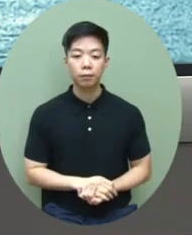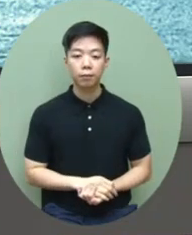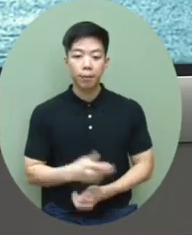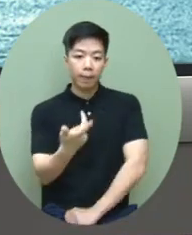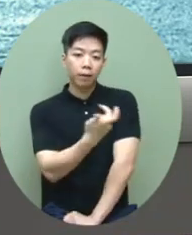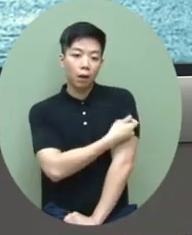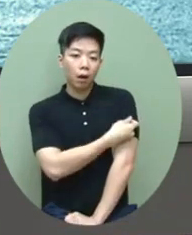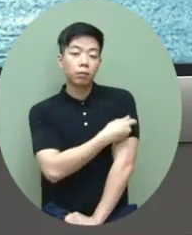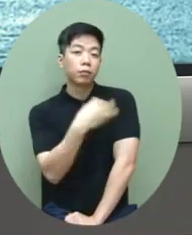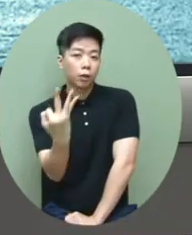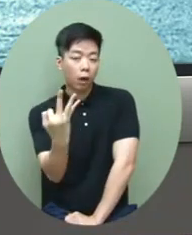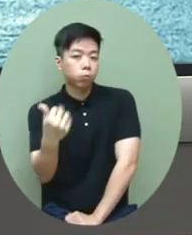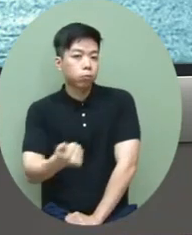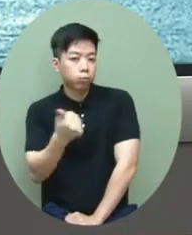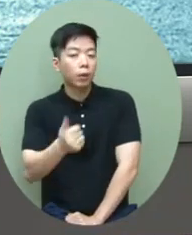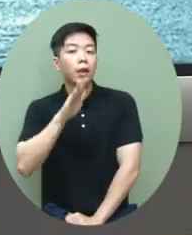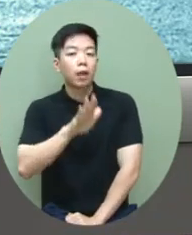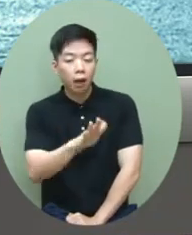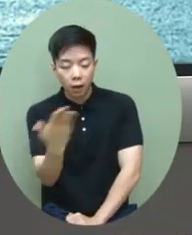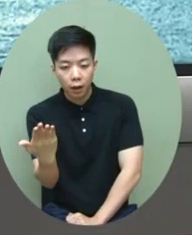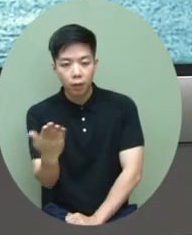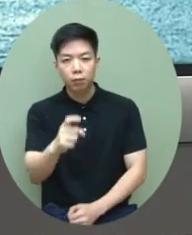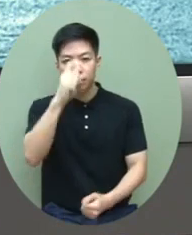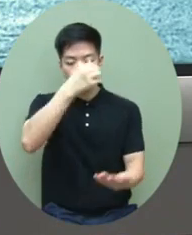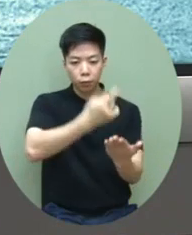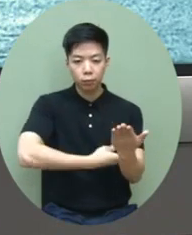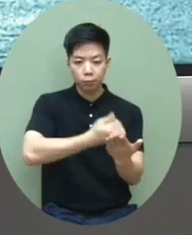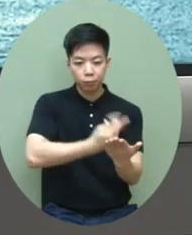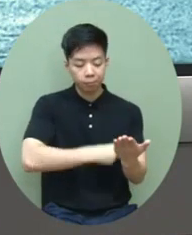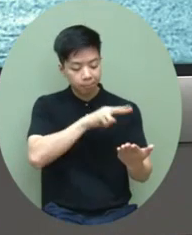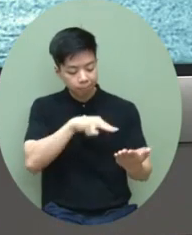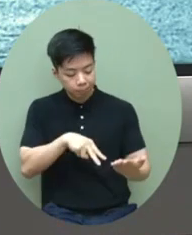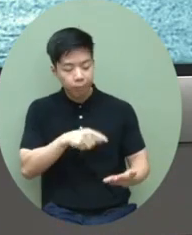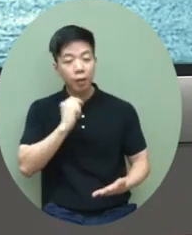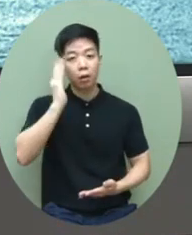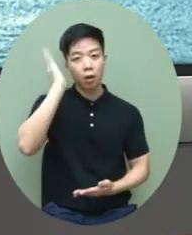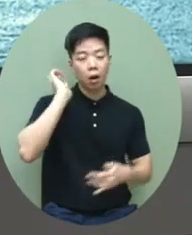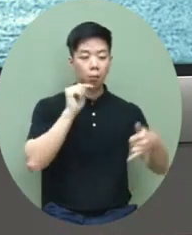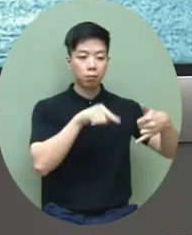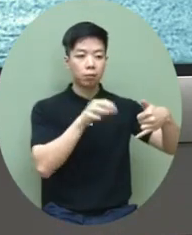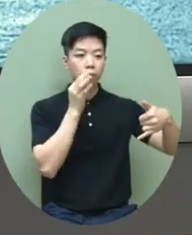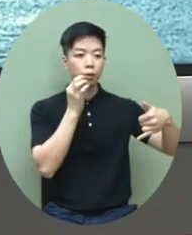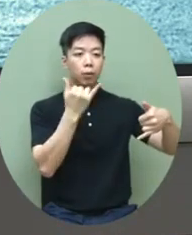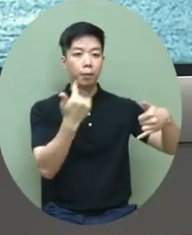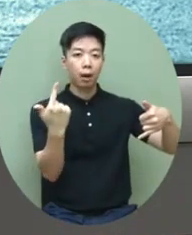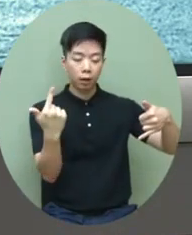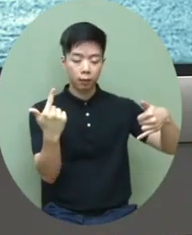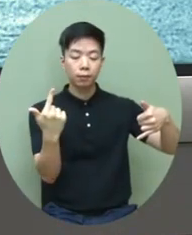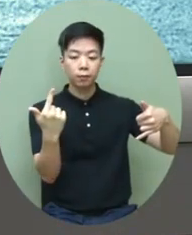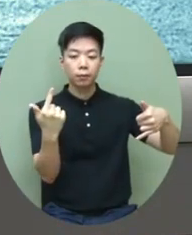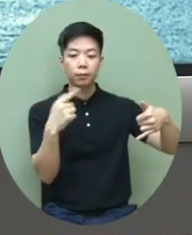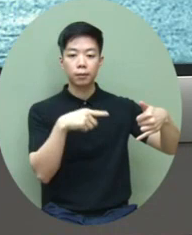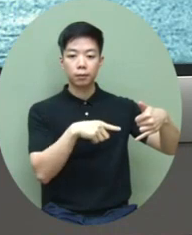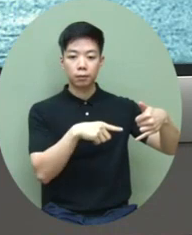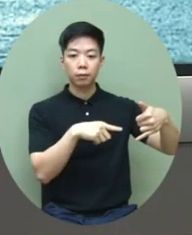三針啦。不過咧，睇翻佢哋嘅記錄咧，有一位男性68歲啦。咁其實